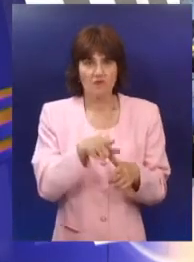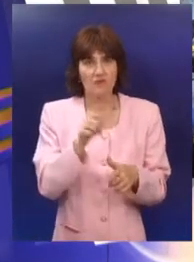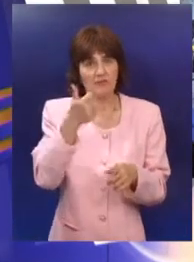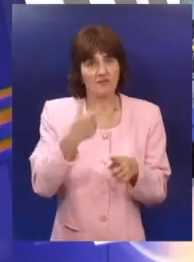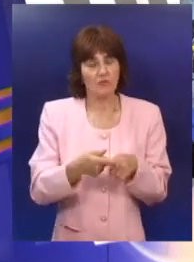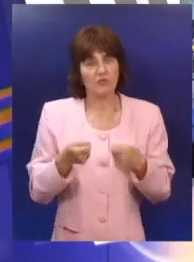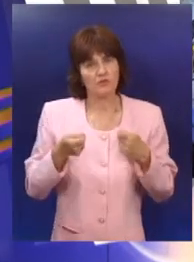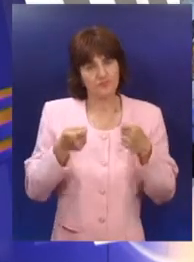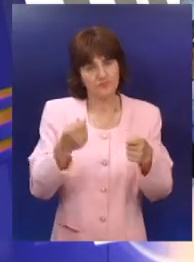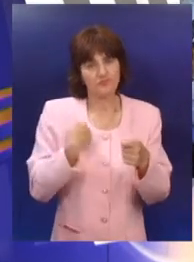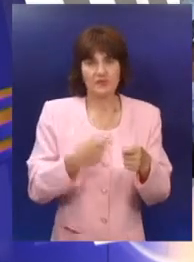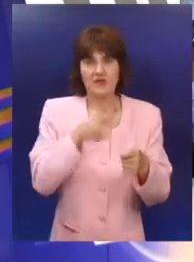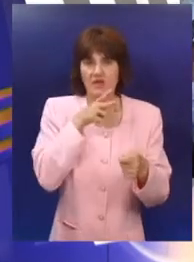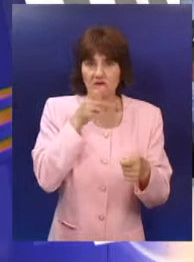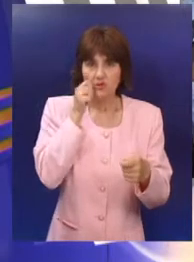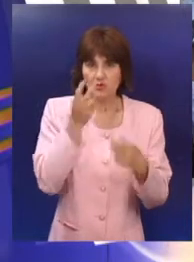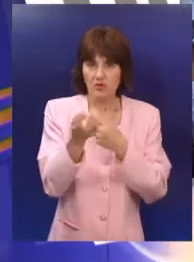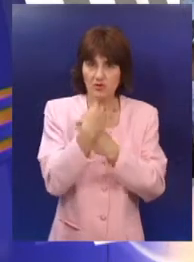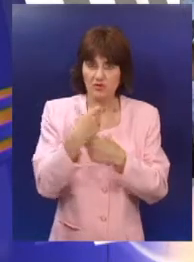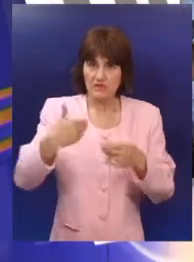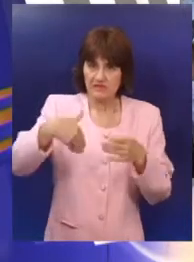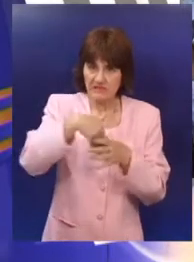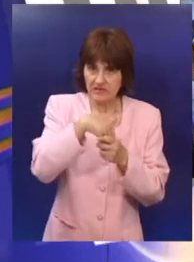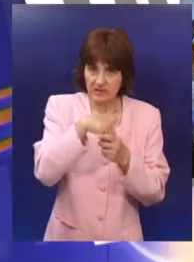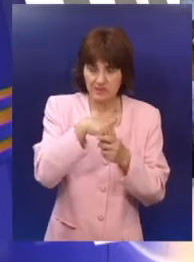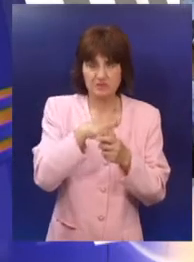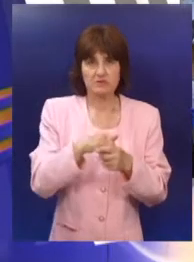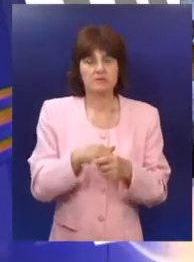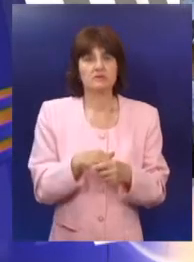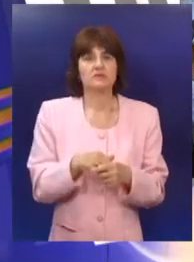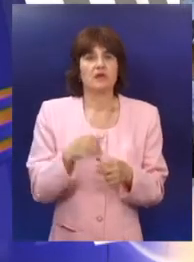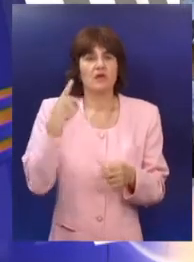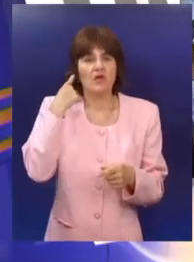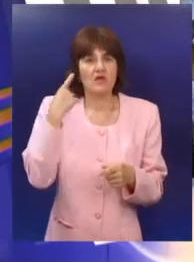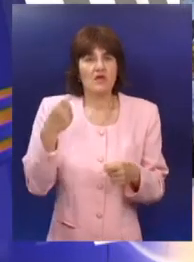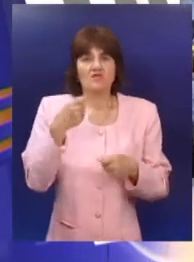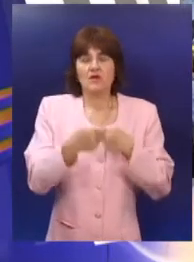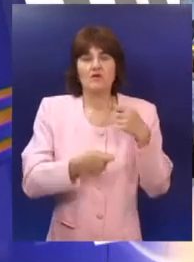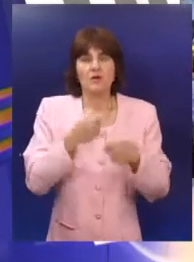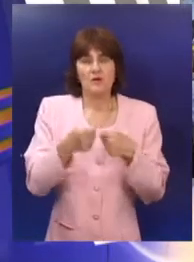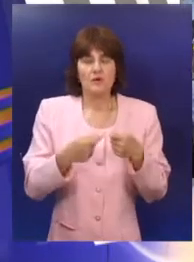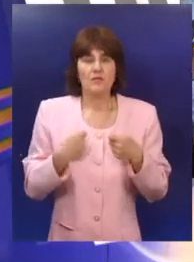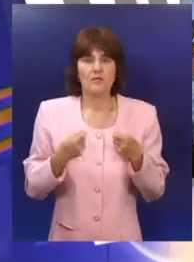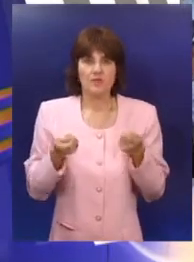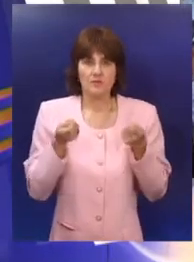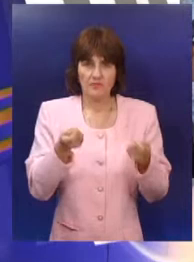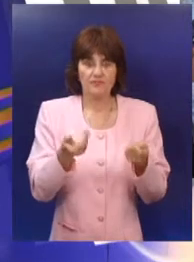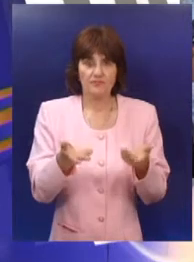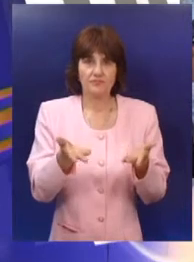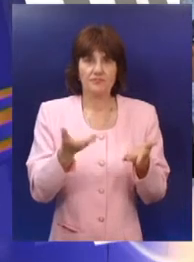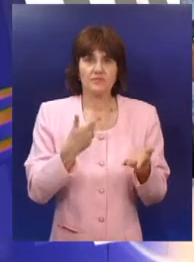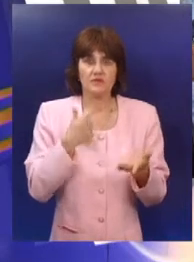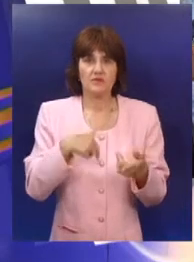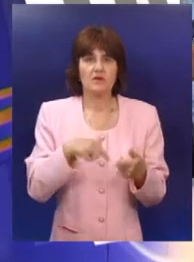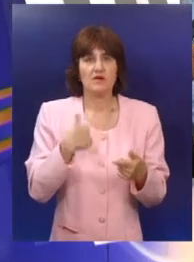učestvovao uopšte na tim konkursima za javne radove. Prošle godine smo isto imali na javnim radovima njih i na javnim